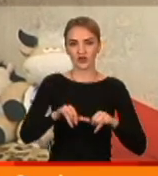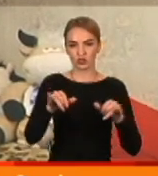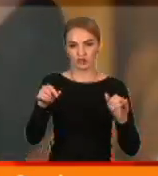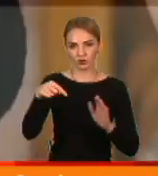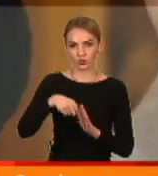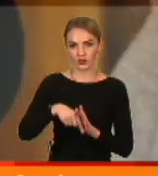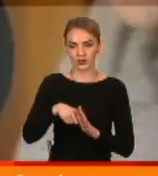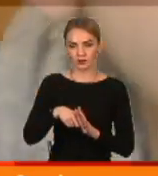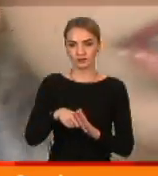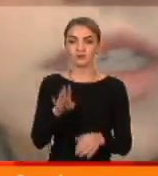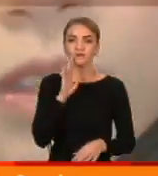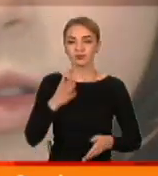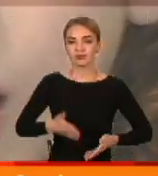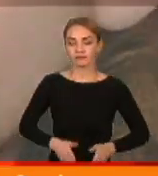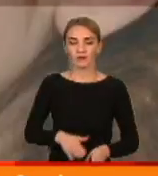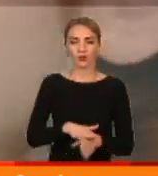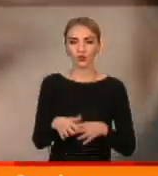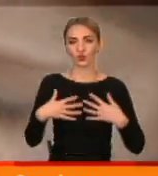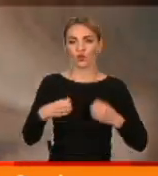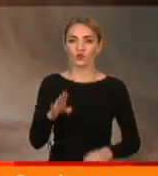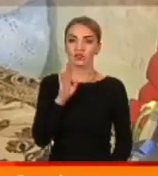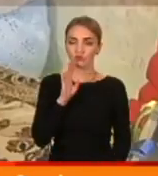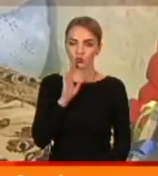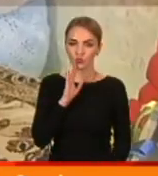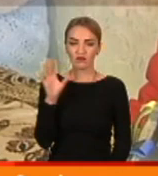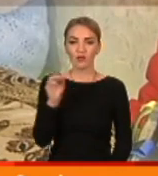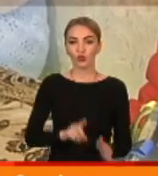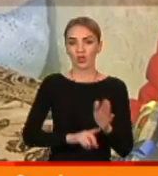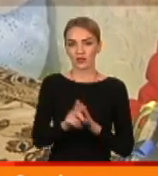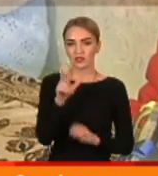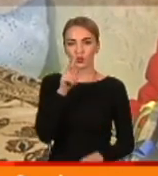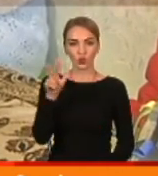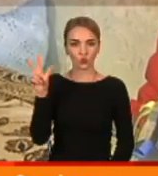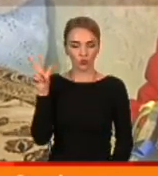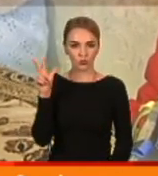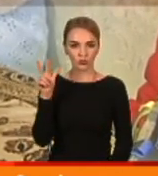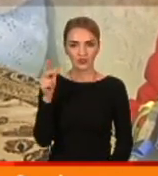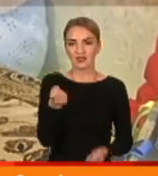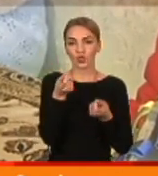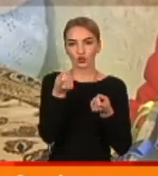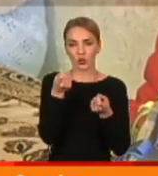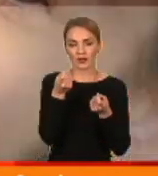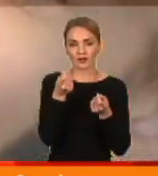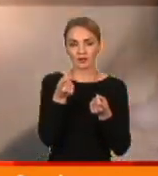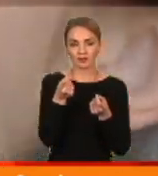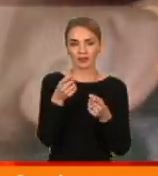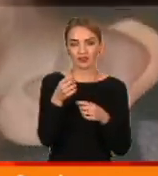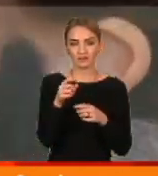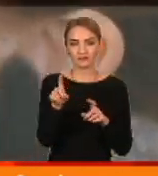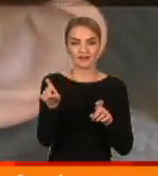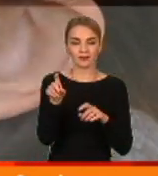увеличується внутрі. Ганнуся народилася абсолютно здоровою дівчинкою. Усе почалося 3 роки тому з незначної деформації